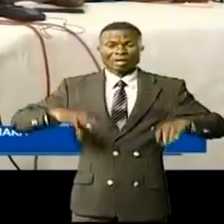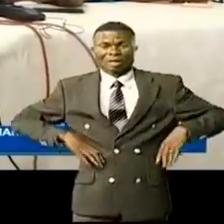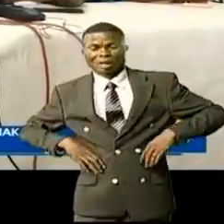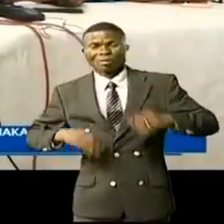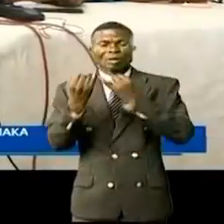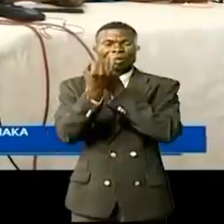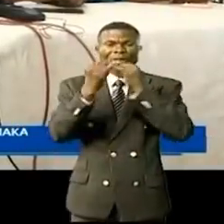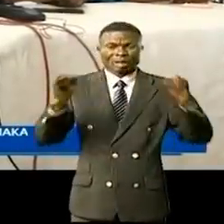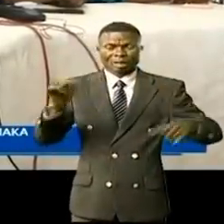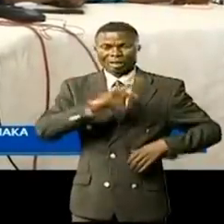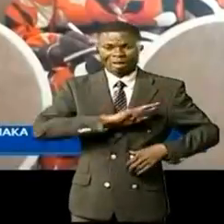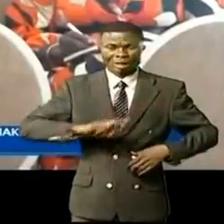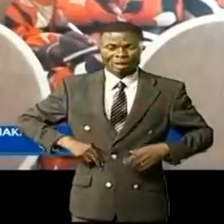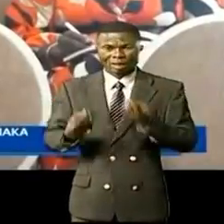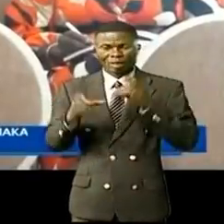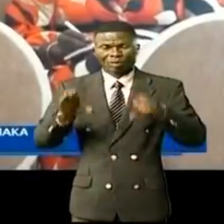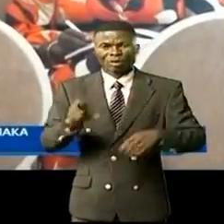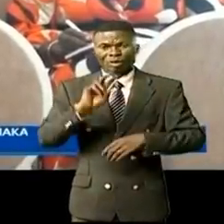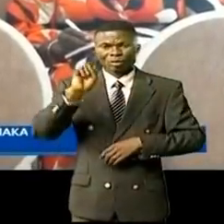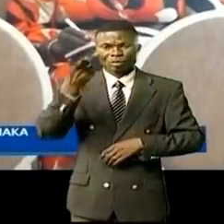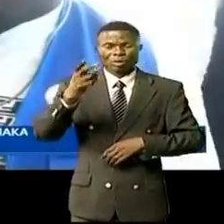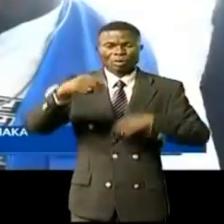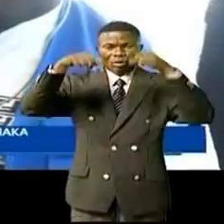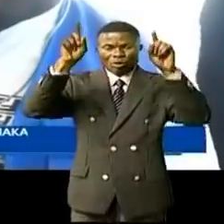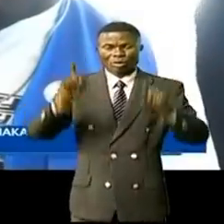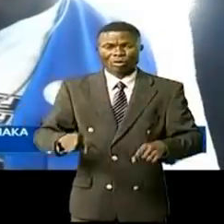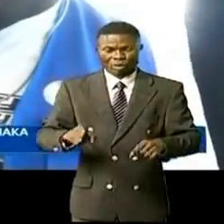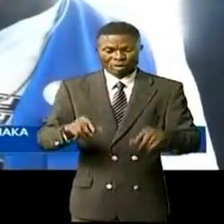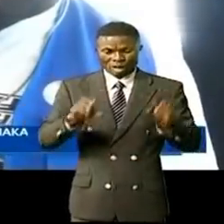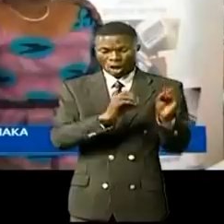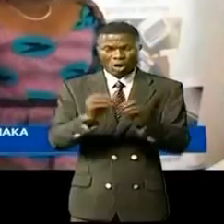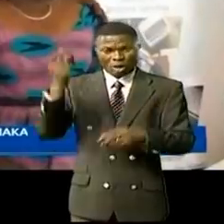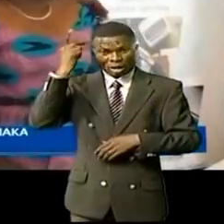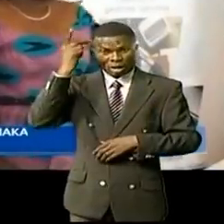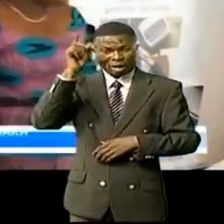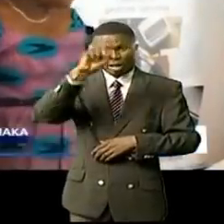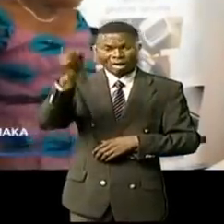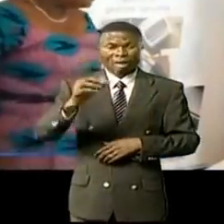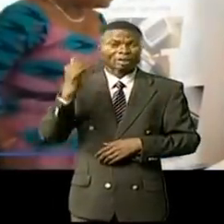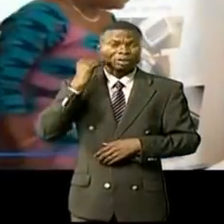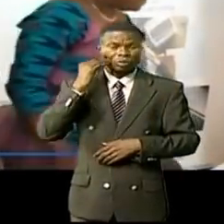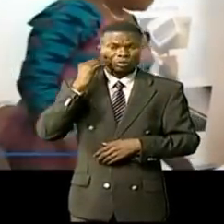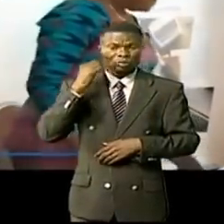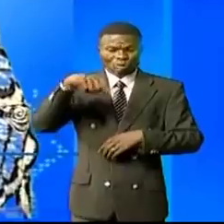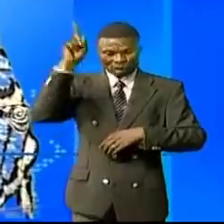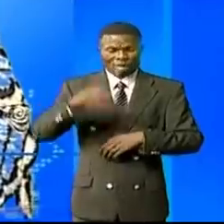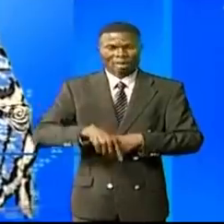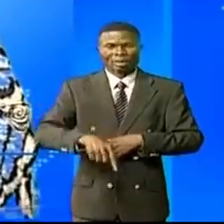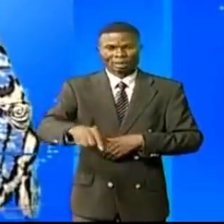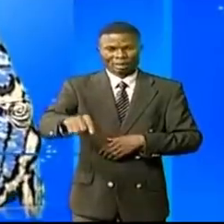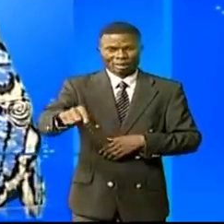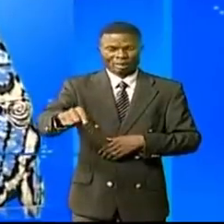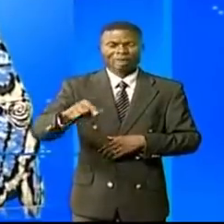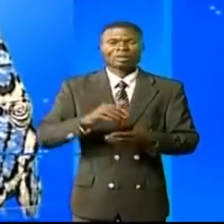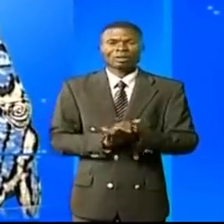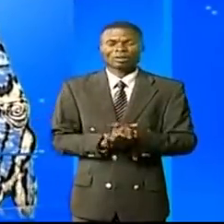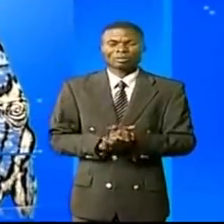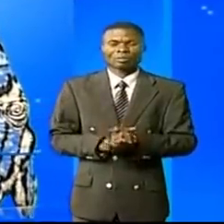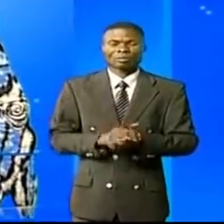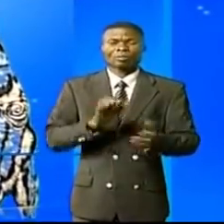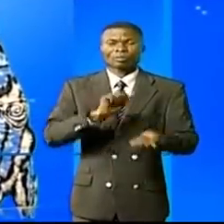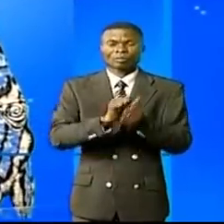Indépendance RDC 2022, deuxième édition, aura lieu à Kinshasa le 30 juin de l'année en cours.